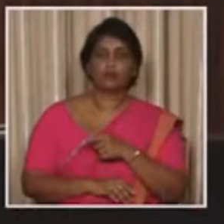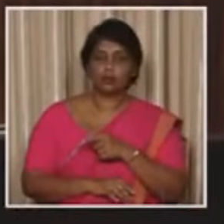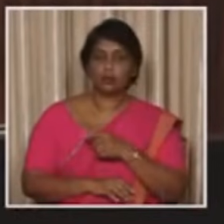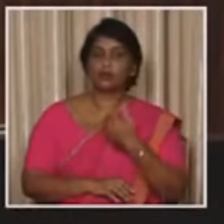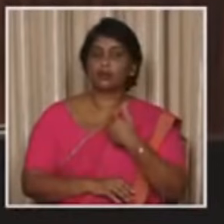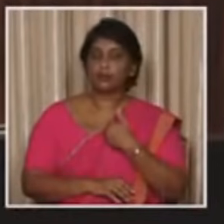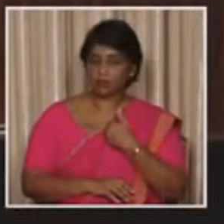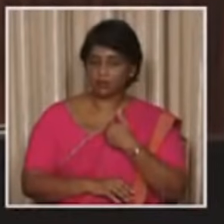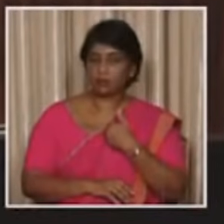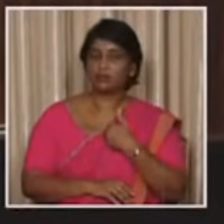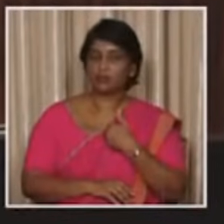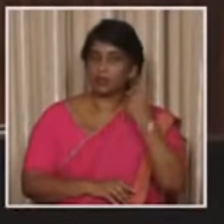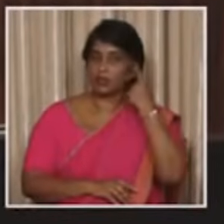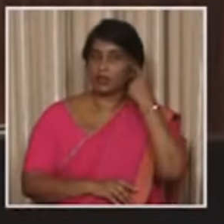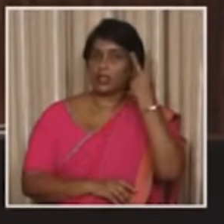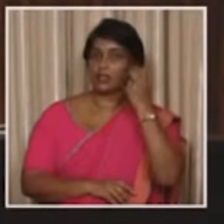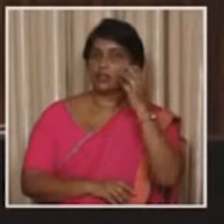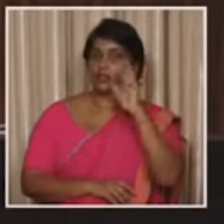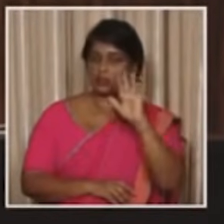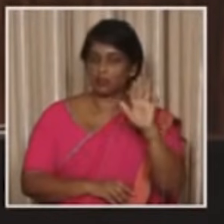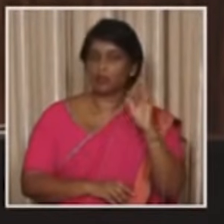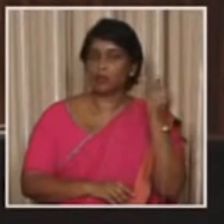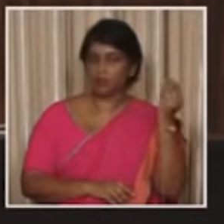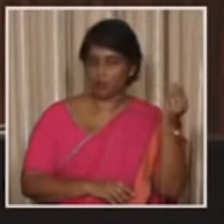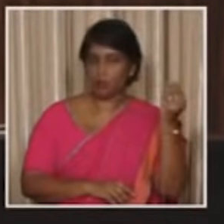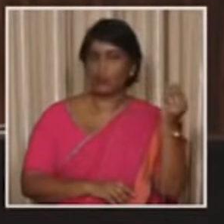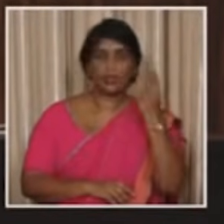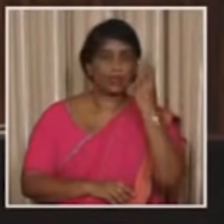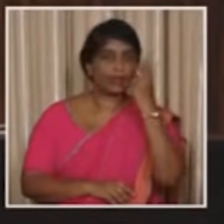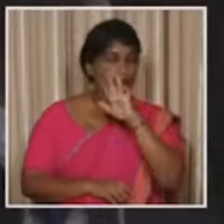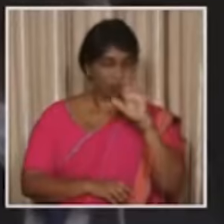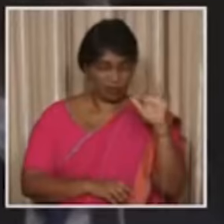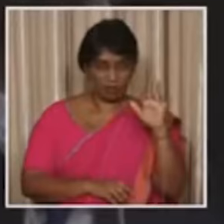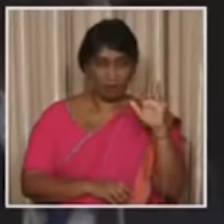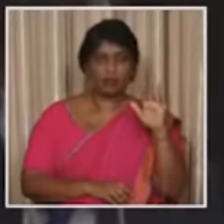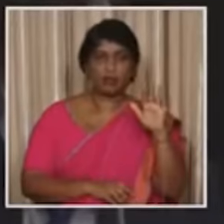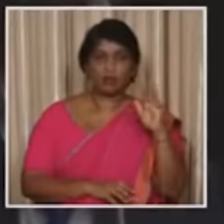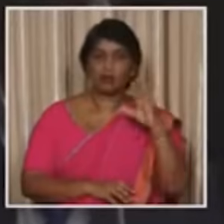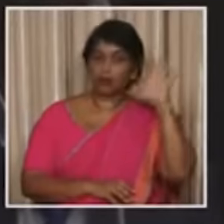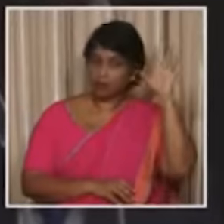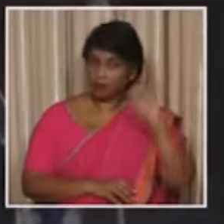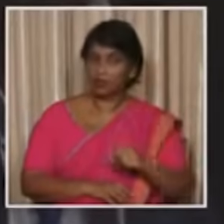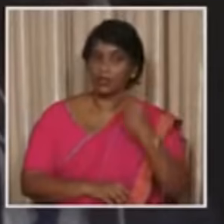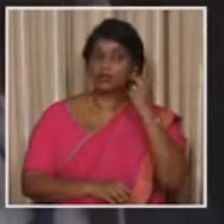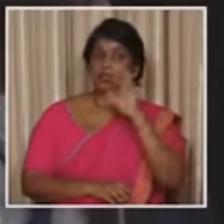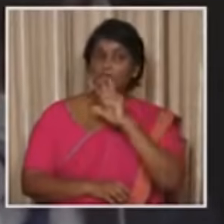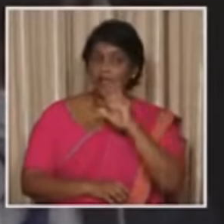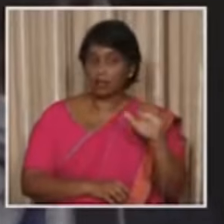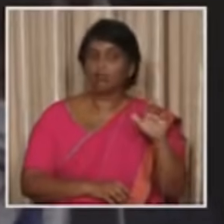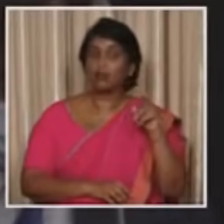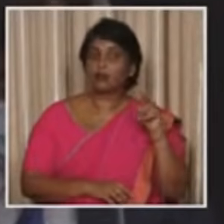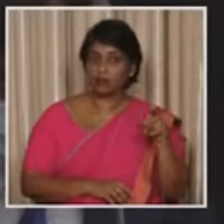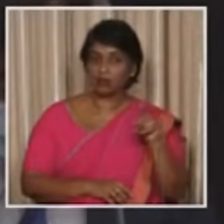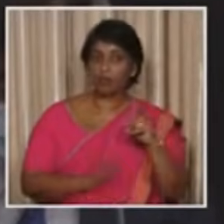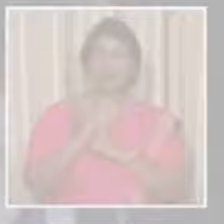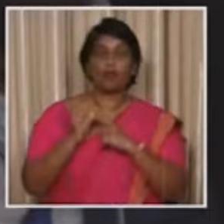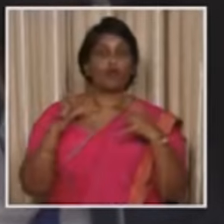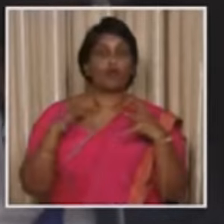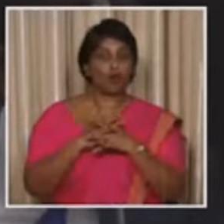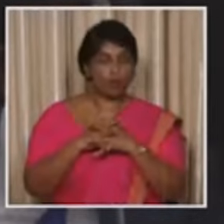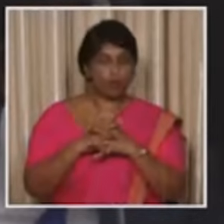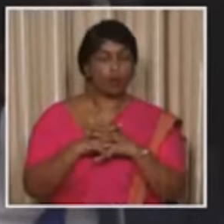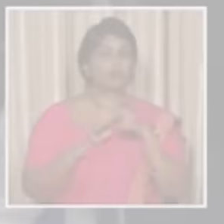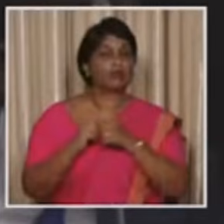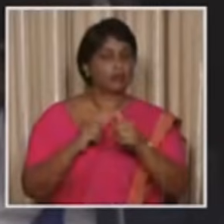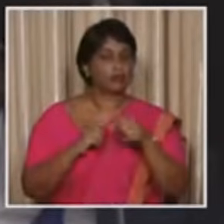මම මතකයි 2019 පොඩ ඉන්න කතා කරලා දෙන්න 2019 ගෙනල්ලා 2019 ගෙනපු ඇන්ටි කරප්ෂන් ලෝ එකක් තියෙනවා